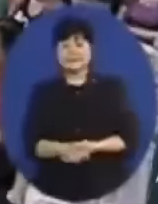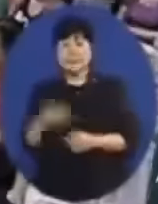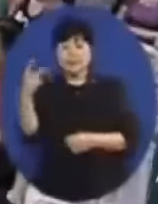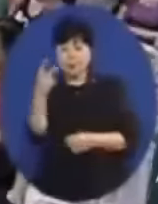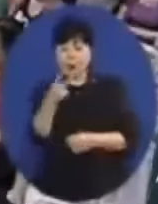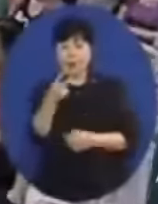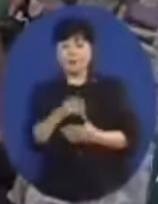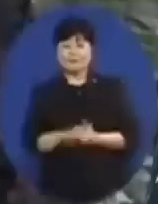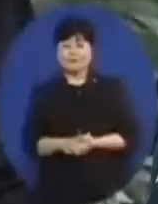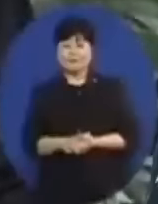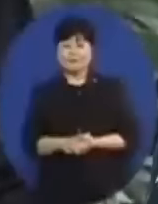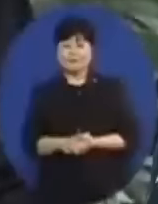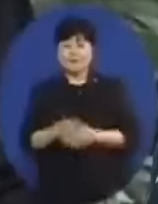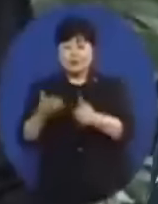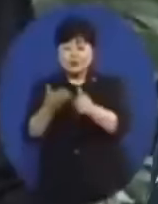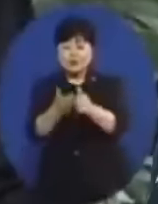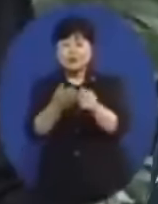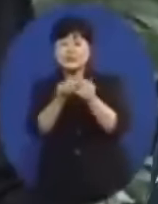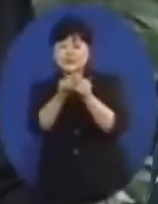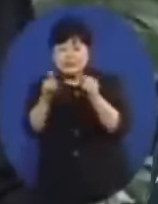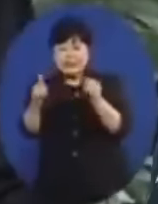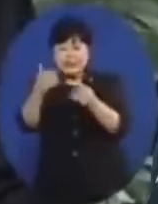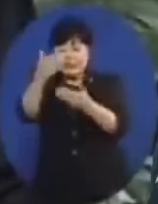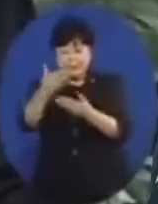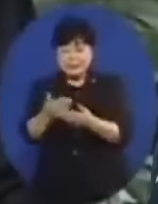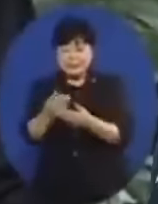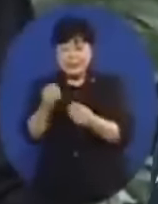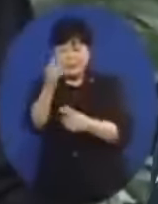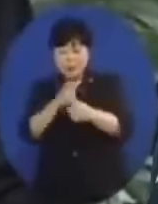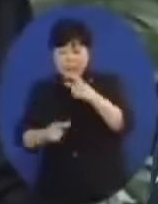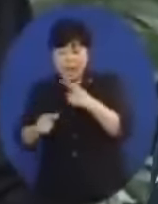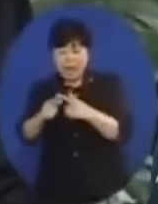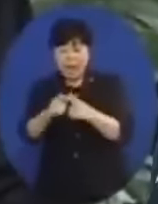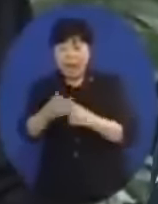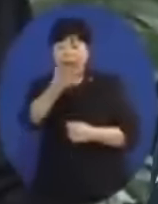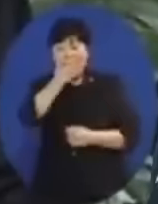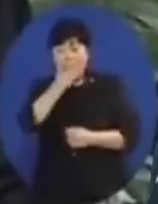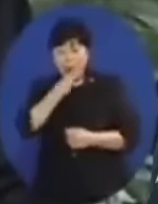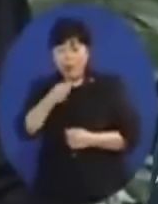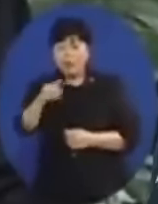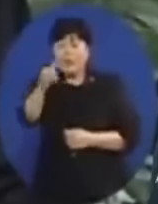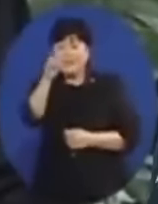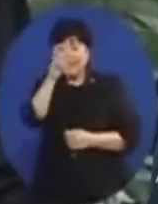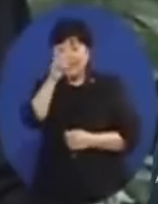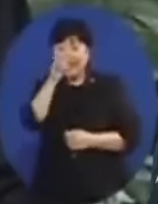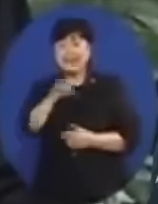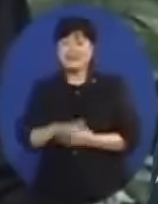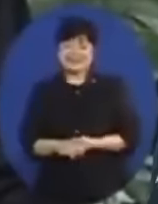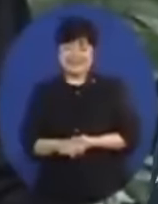또한 주는 자가 받는 자보다 복이 있다.